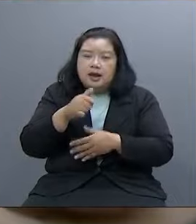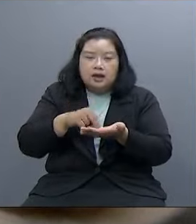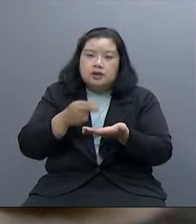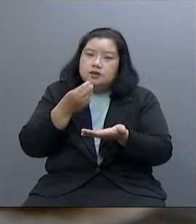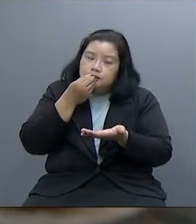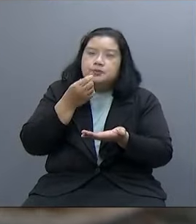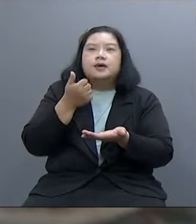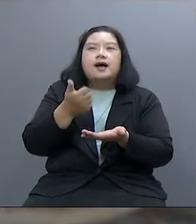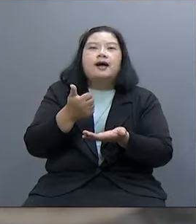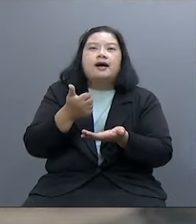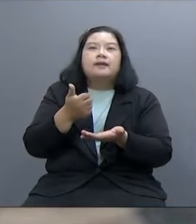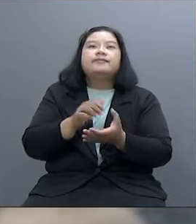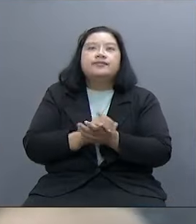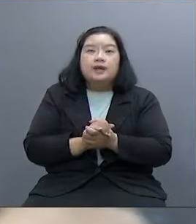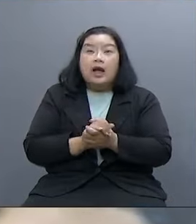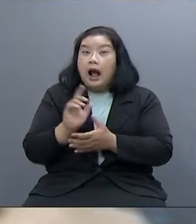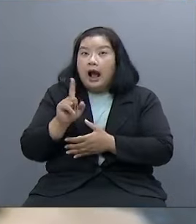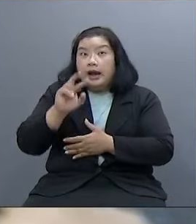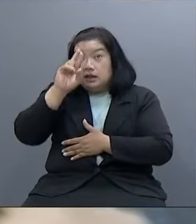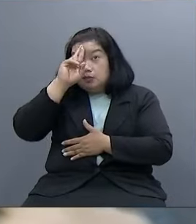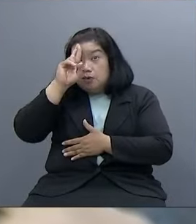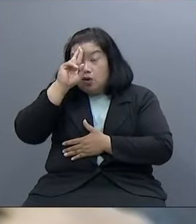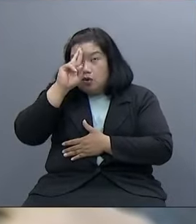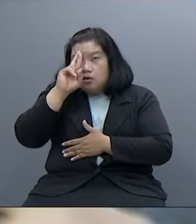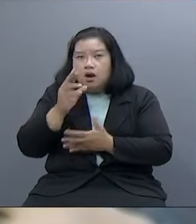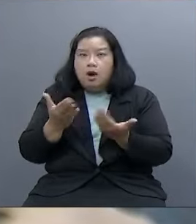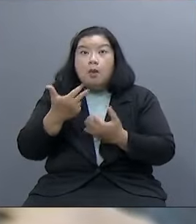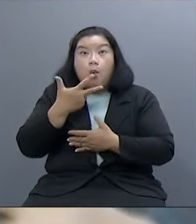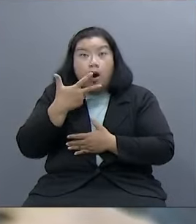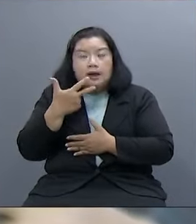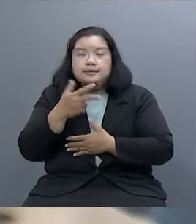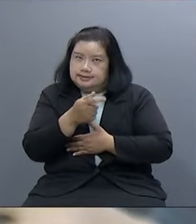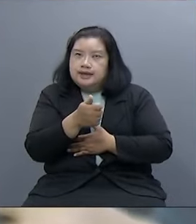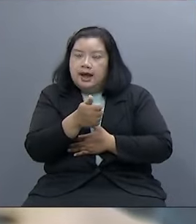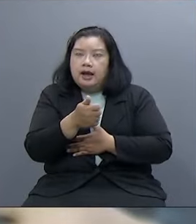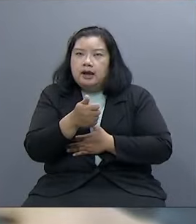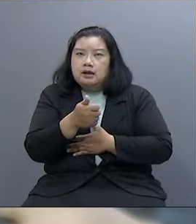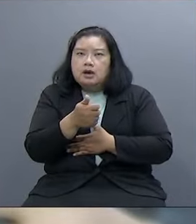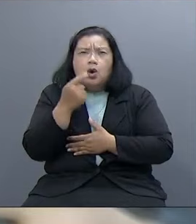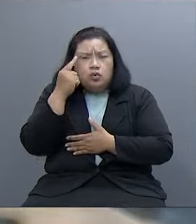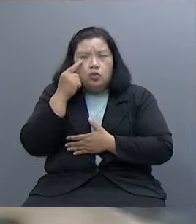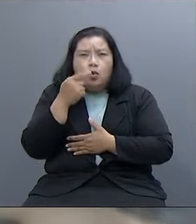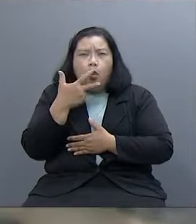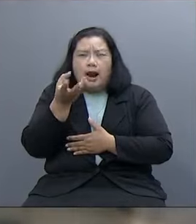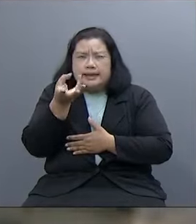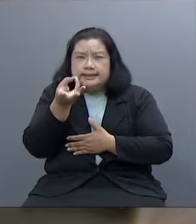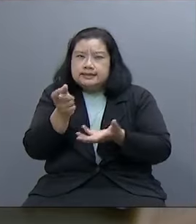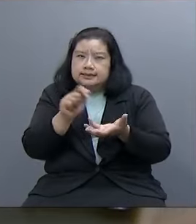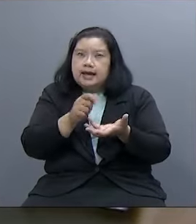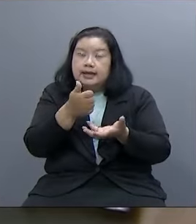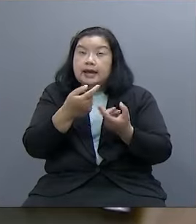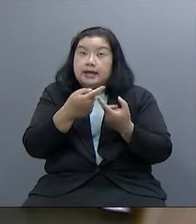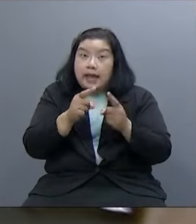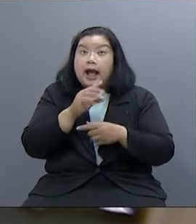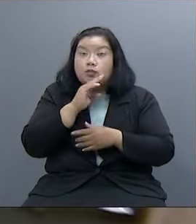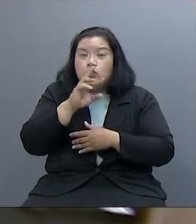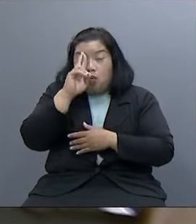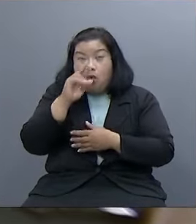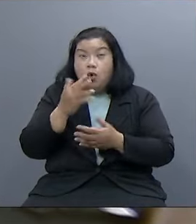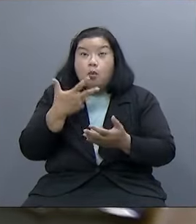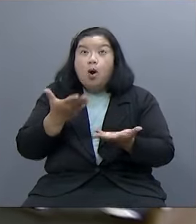ได้ค่ะสำหรับท่านที่มีโรคประจำตัวนะคะเบาหวานรับประทานได้ค่ะถึงแม้ว่าสูตรนี้จะใส่น้ำตาลทรายไปด้วยนะคะแต่ถ้าเป็นเบาหวานรับประทาน